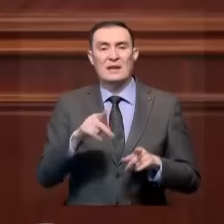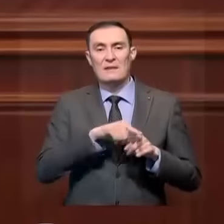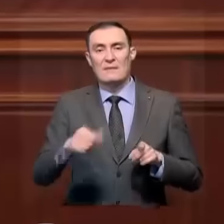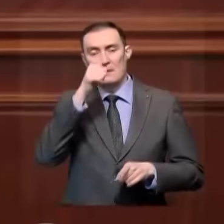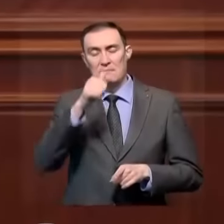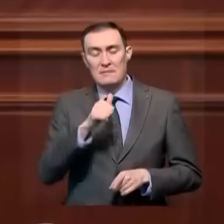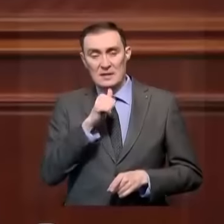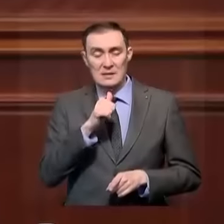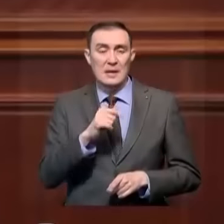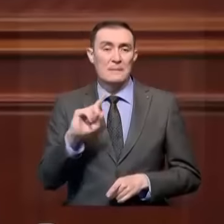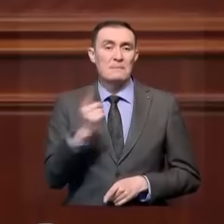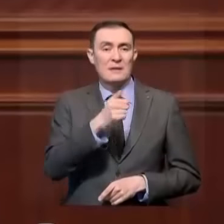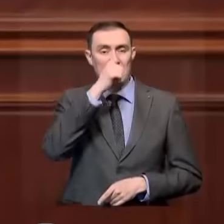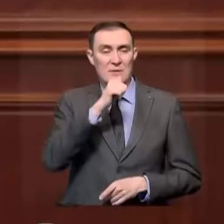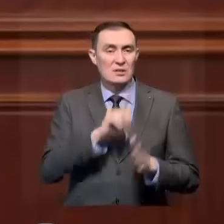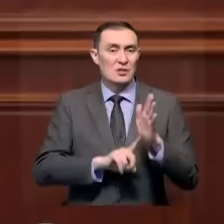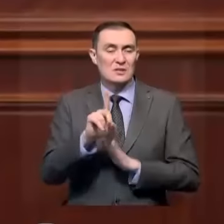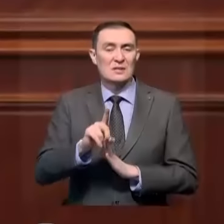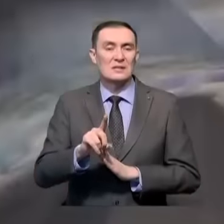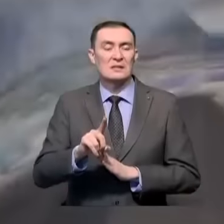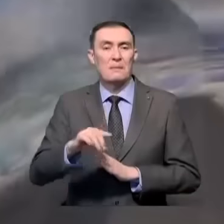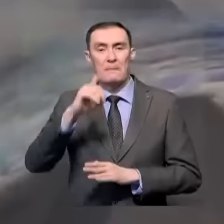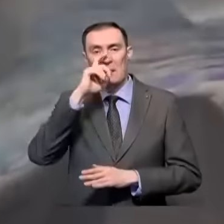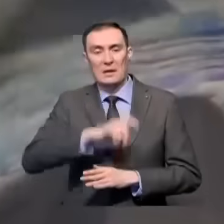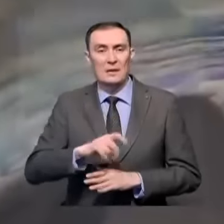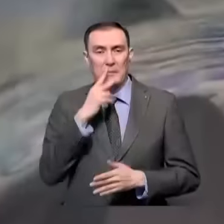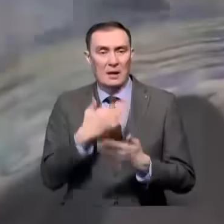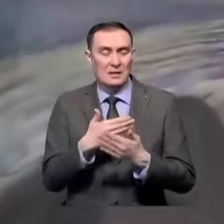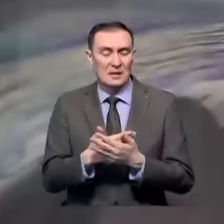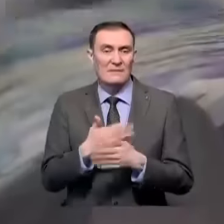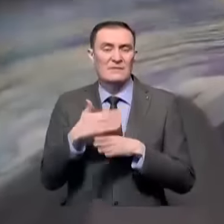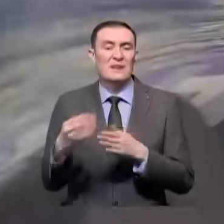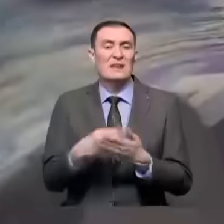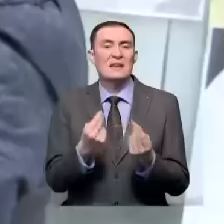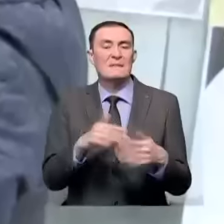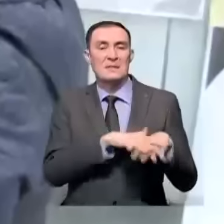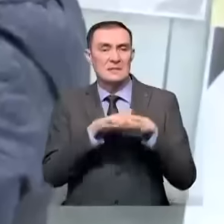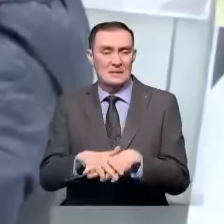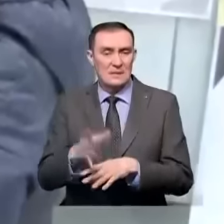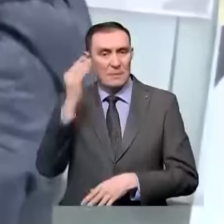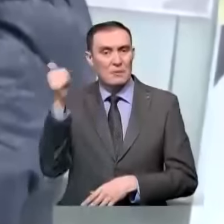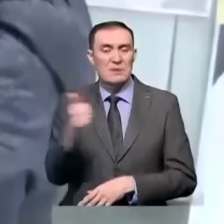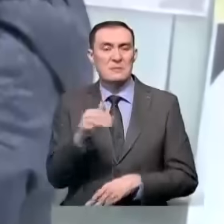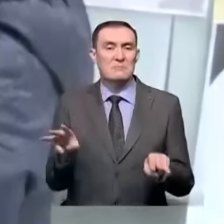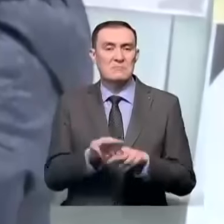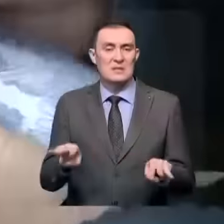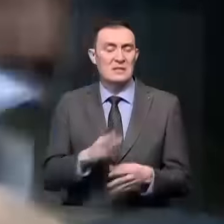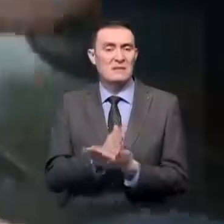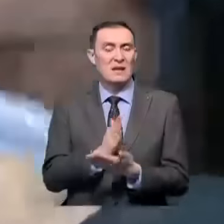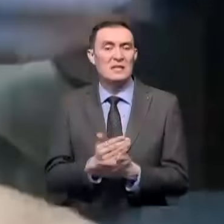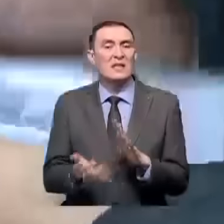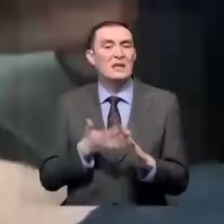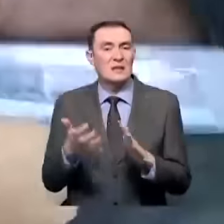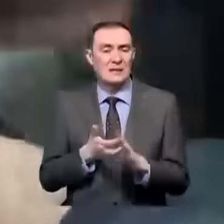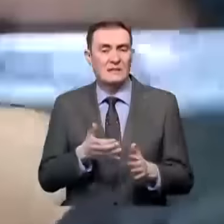И неспроста. Первый месяц начался с низких показателей и конкретно в сфере инвестиций, что, по мнению премьера, является